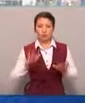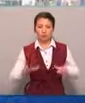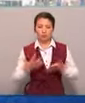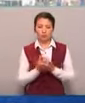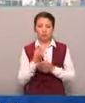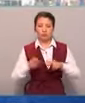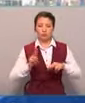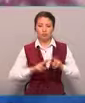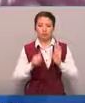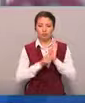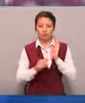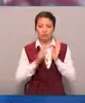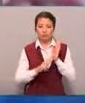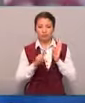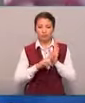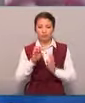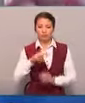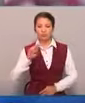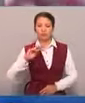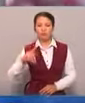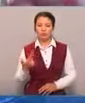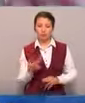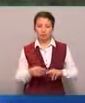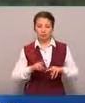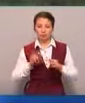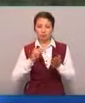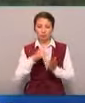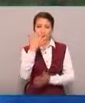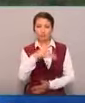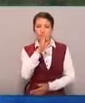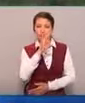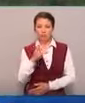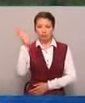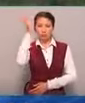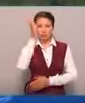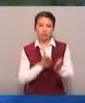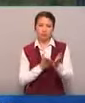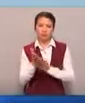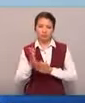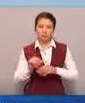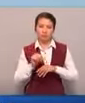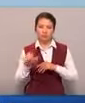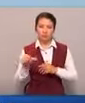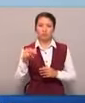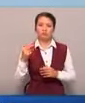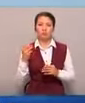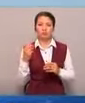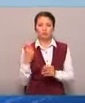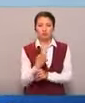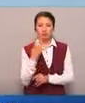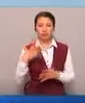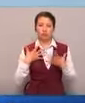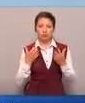биылғы бюджеті 688 миллиард теңге. Бюджет қаржысының 50% білім беру саласына бөлінген. Одан кейінгі сатыда